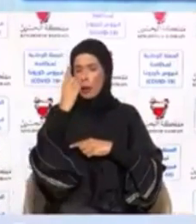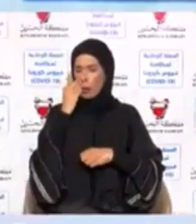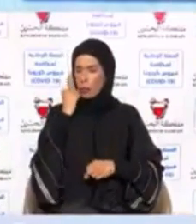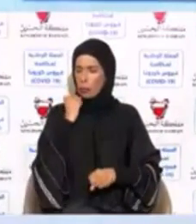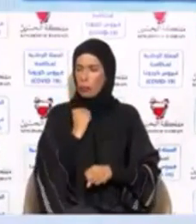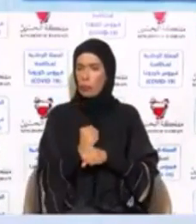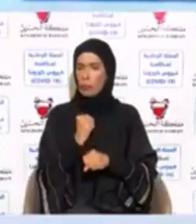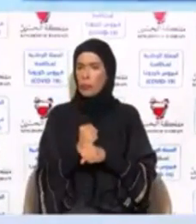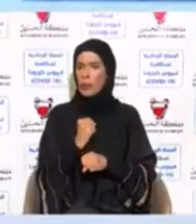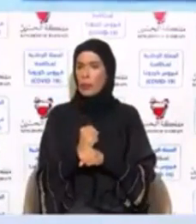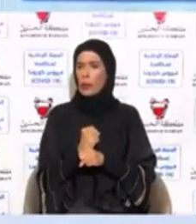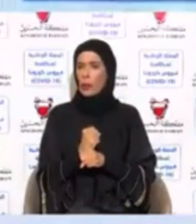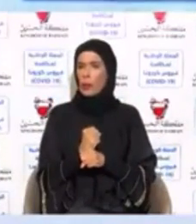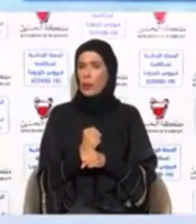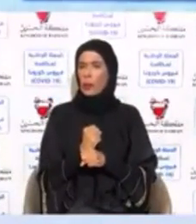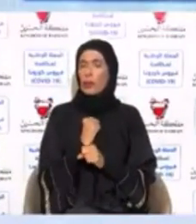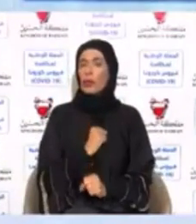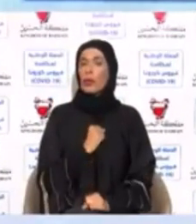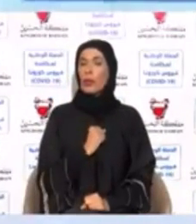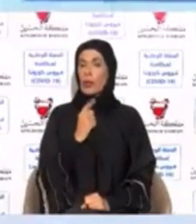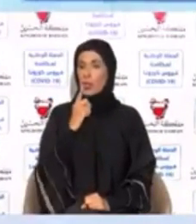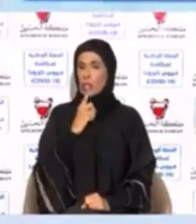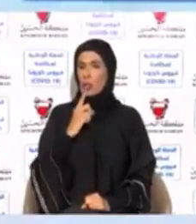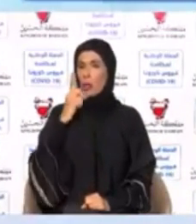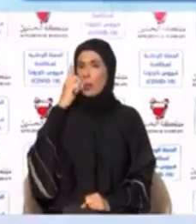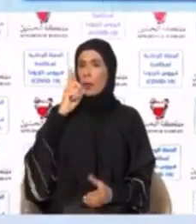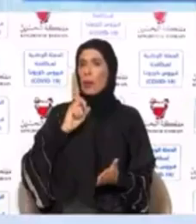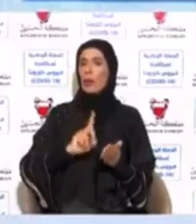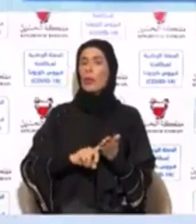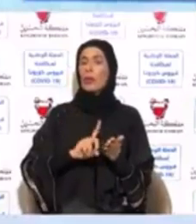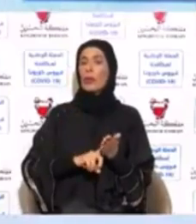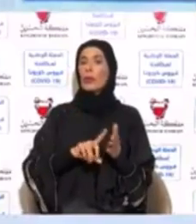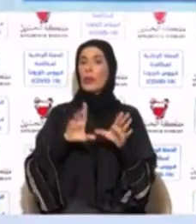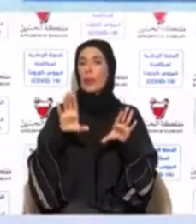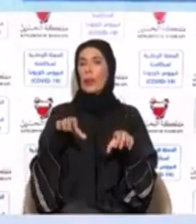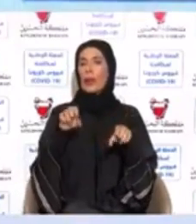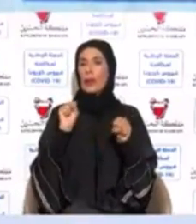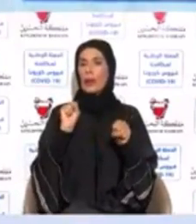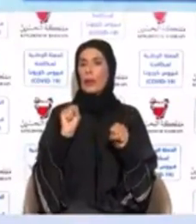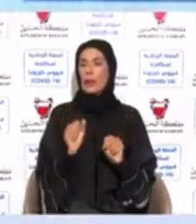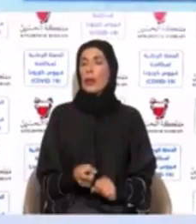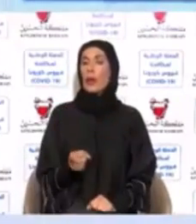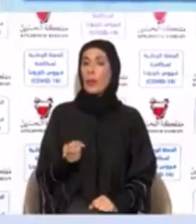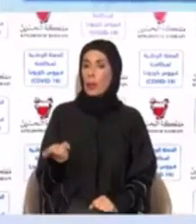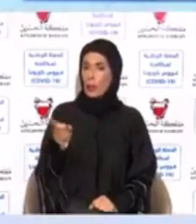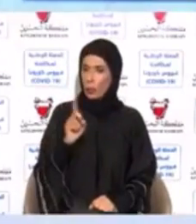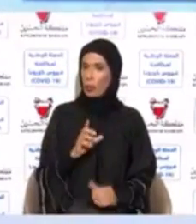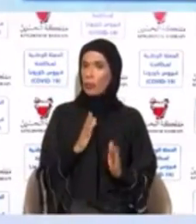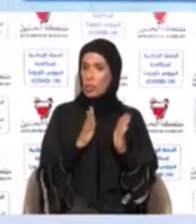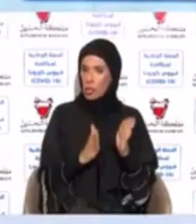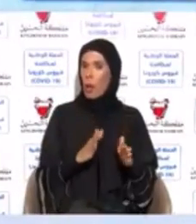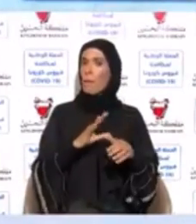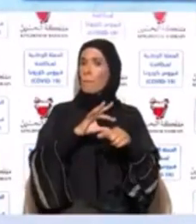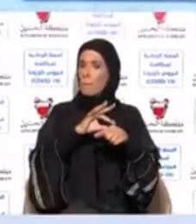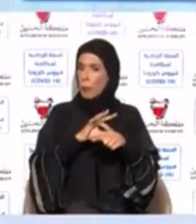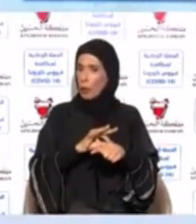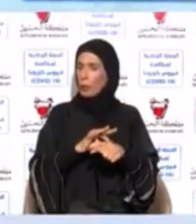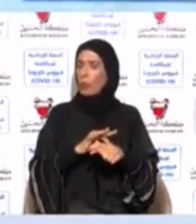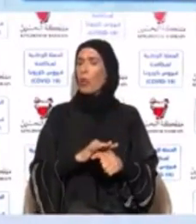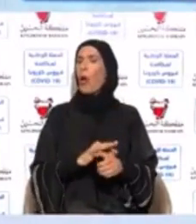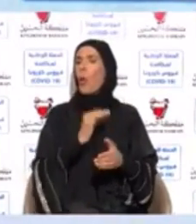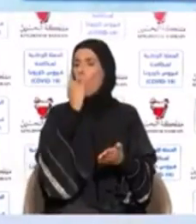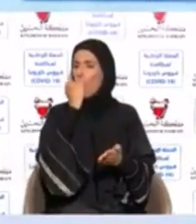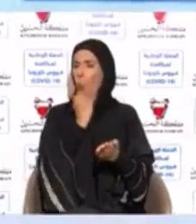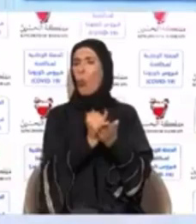جدًا ويسعون على راحة الجميع، وإن شاء الله هذا واجبنا إحنا وبنكمله. ولكن بعد التزام الناس وإحساسهم